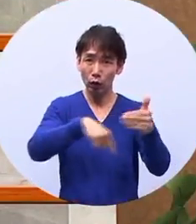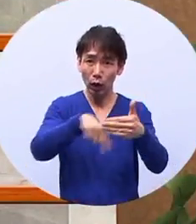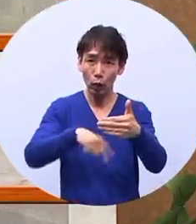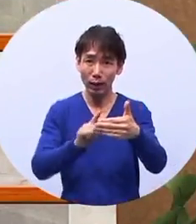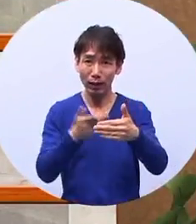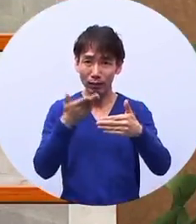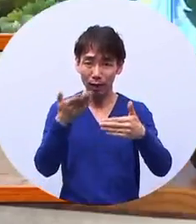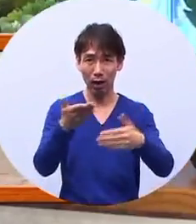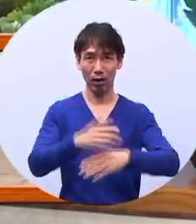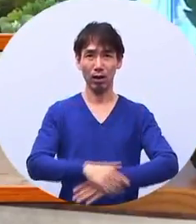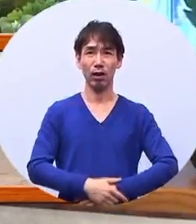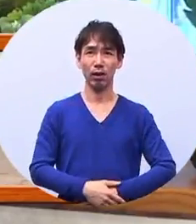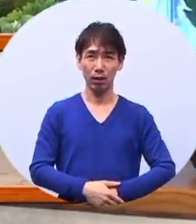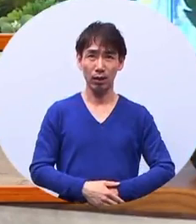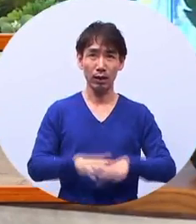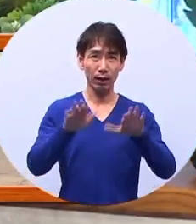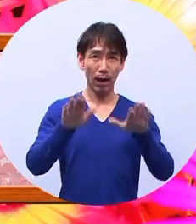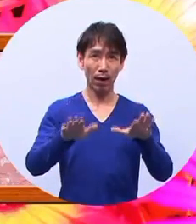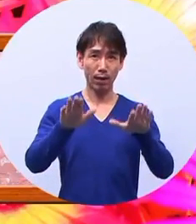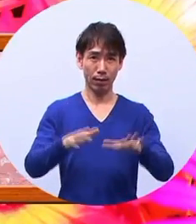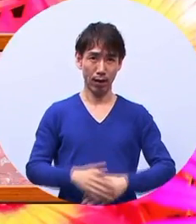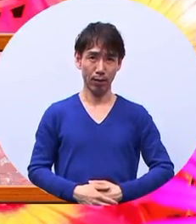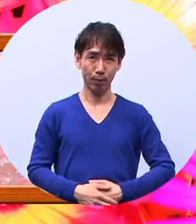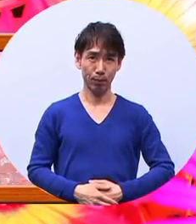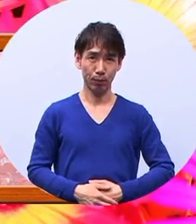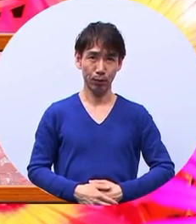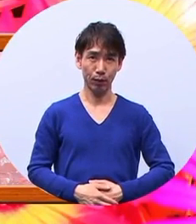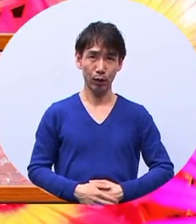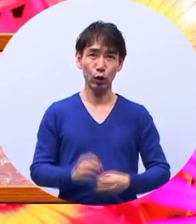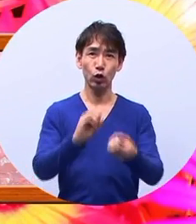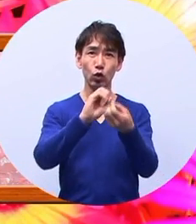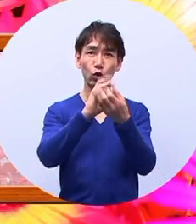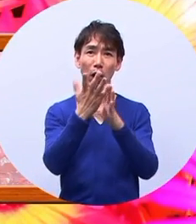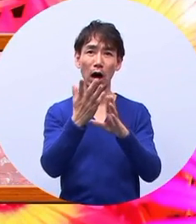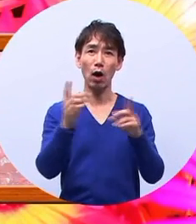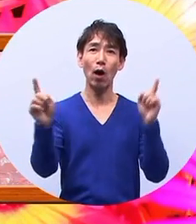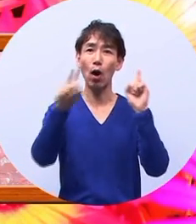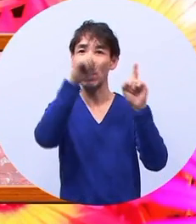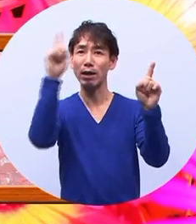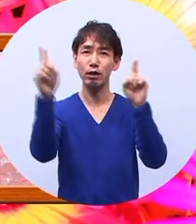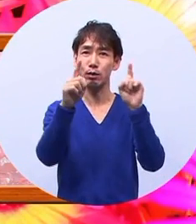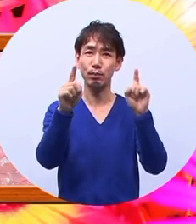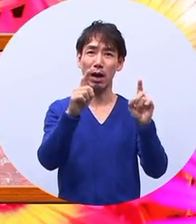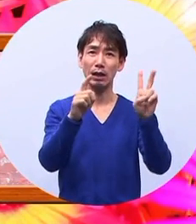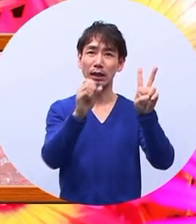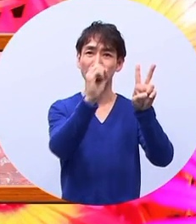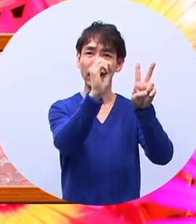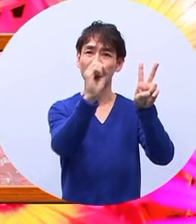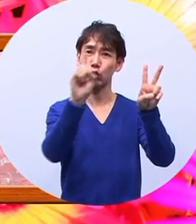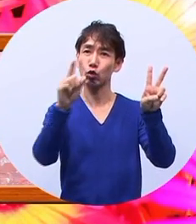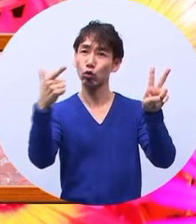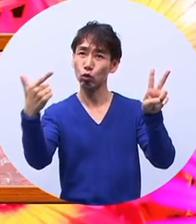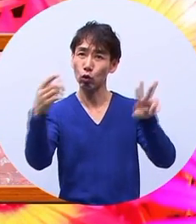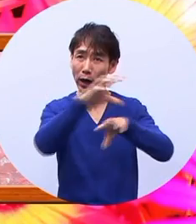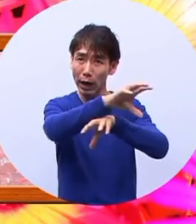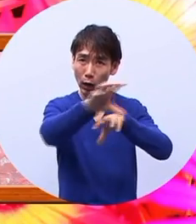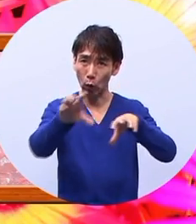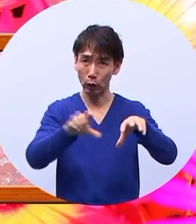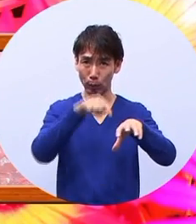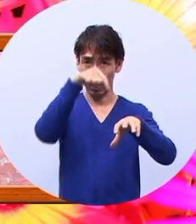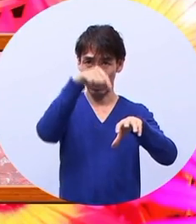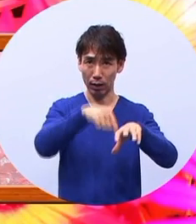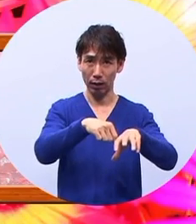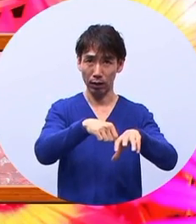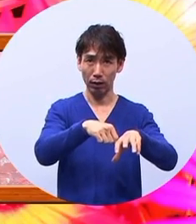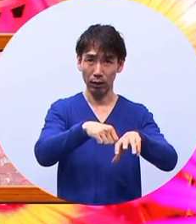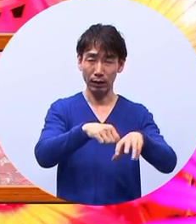行われるんでしょうか？ 現在ですね、フラワーフェスタ2016という形で江ノ島を中心に江ノ島、全体